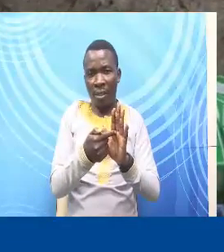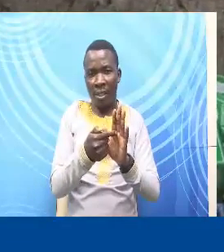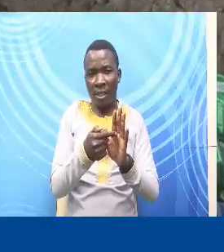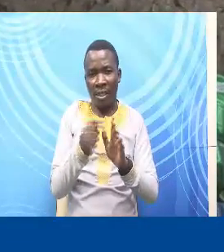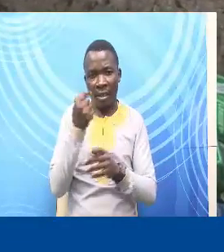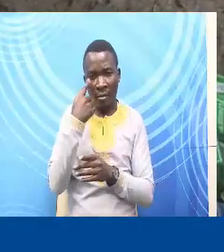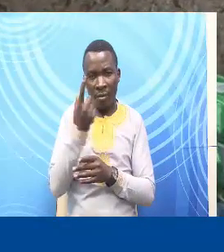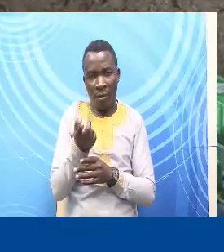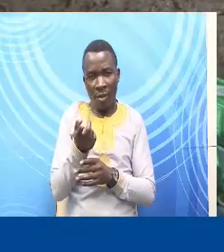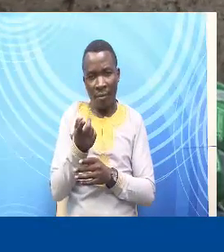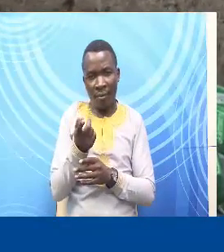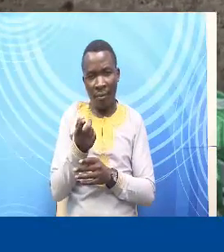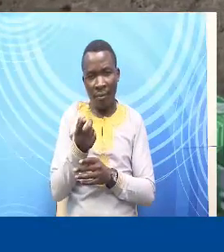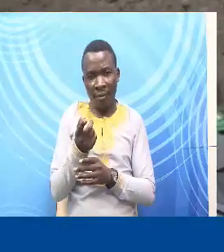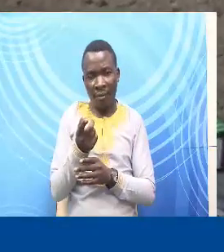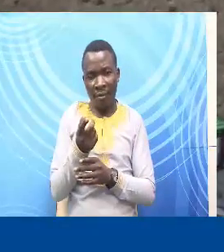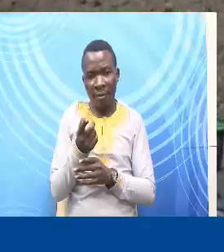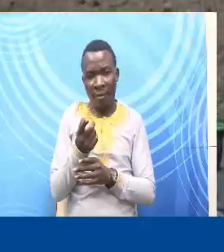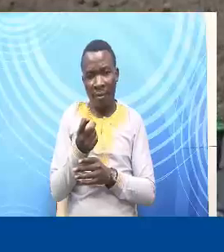ngurisha ubu ngubu.